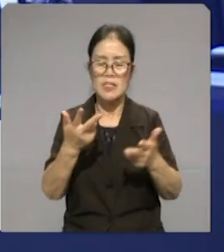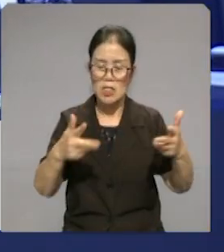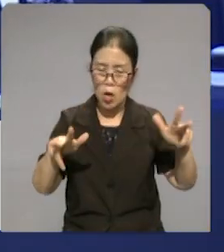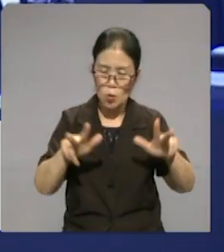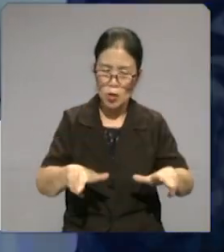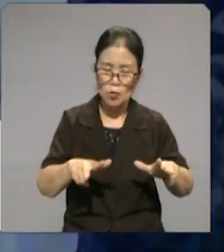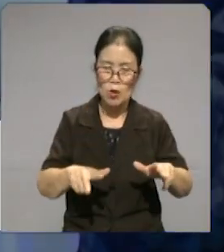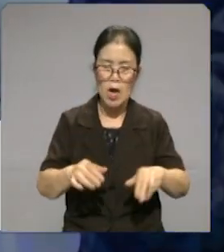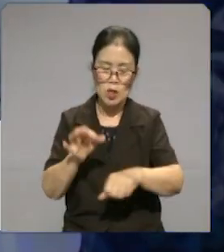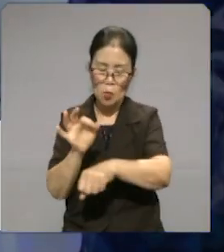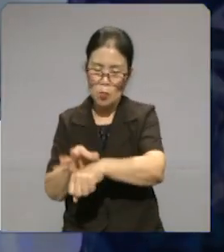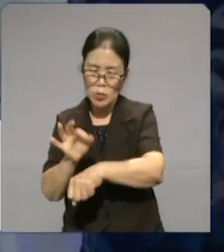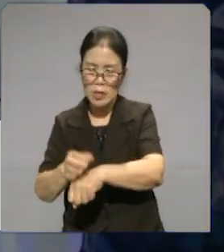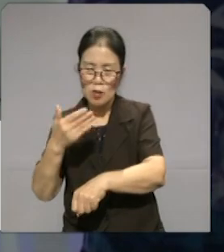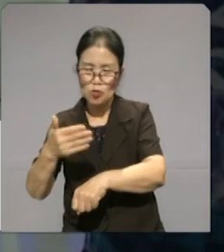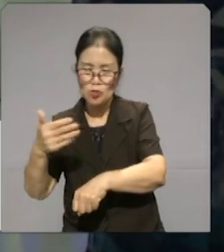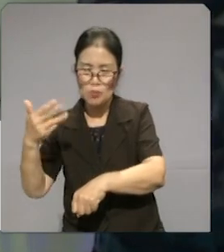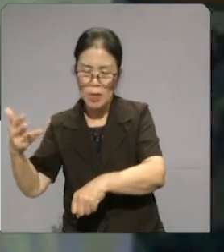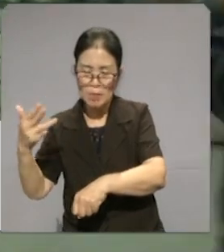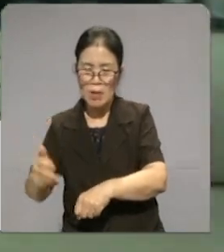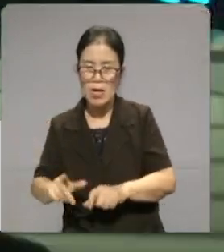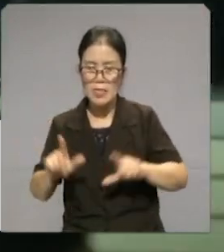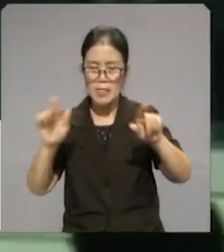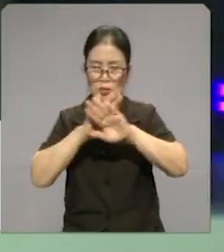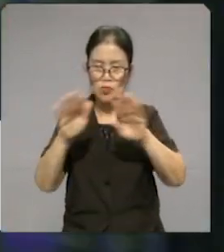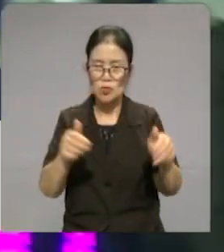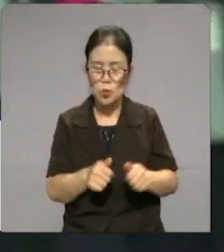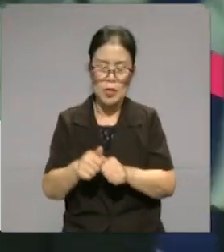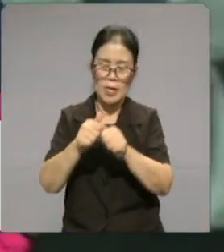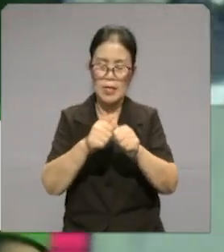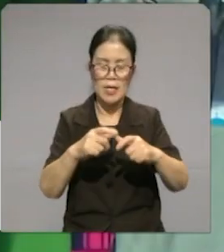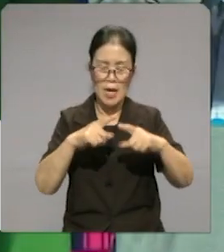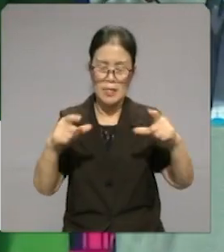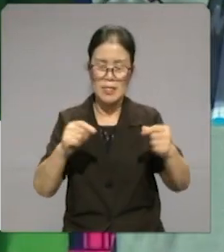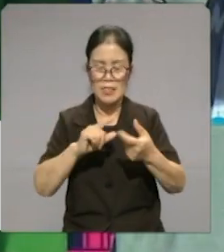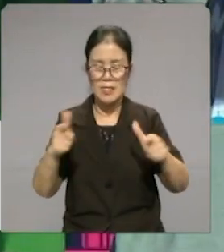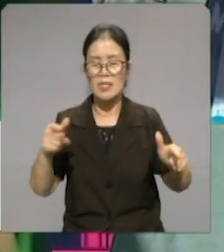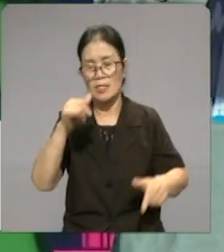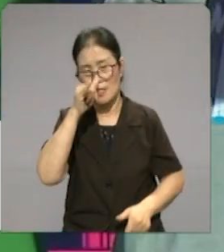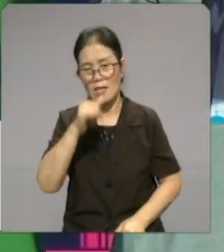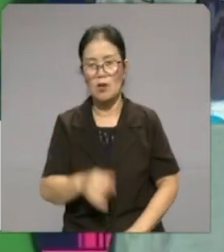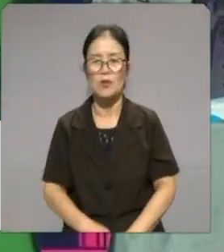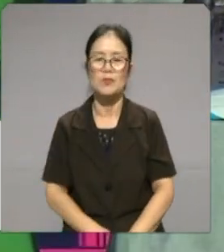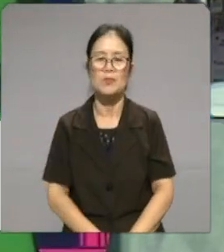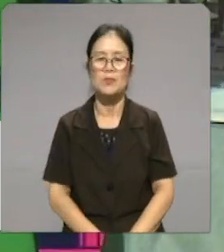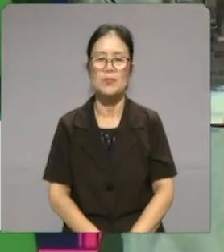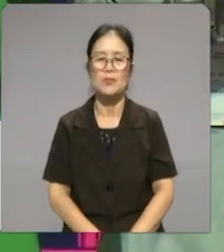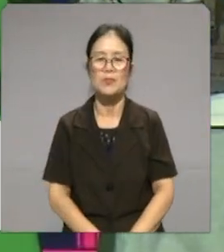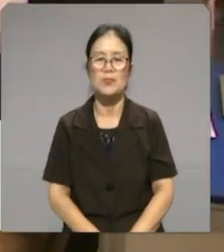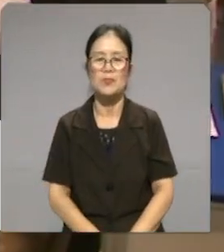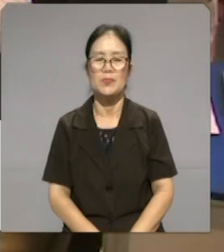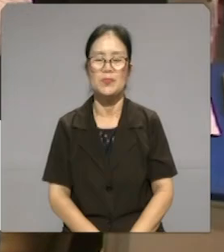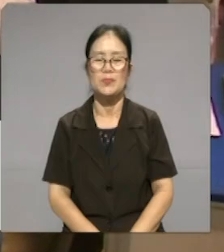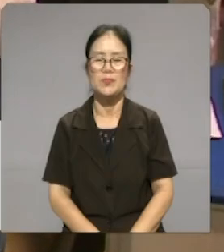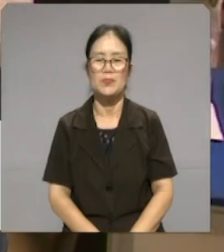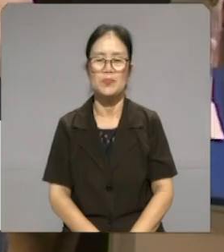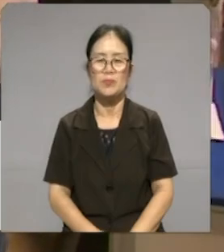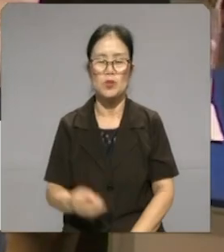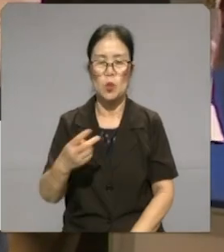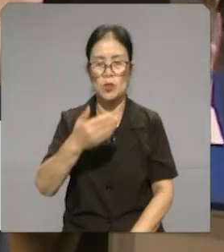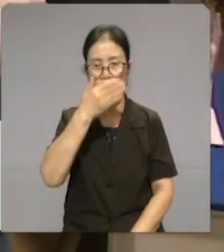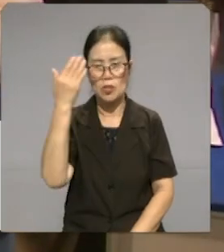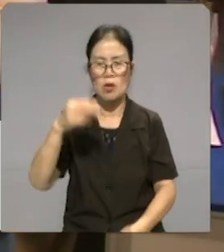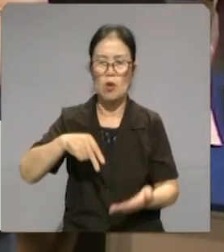정원도시와 손목닥터 9988, 기후동행카드 등의 정책을 시행하고 있다며 이같이 말했습니다. 또